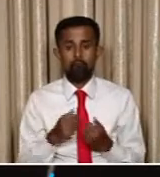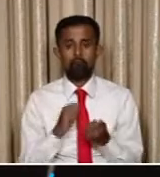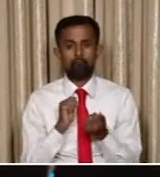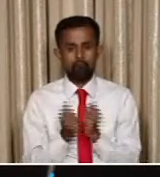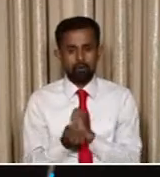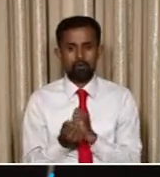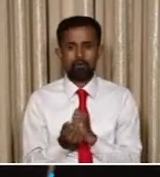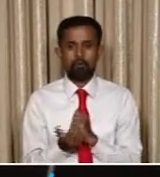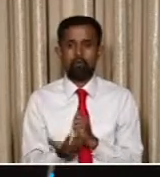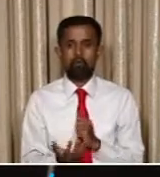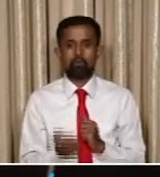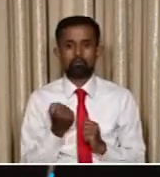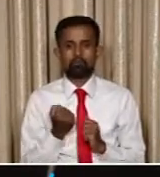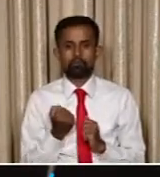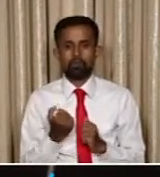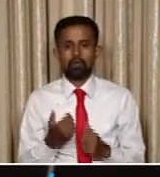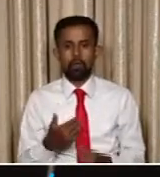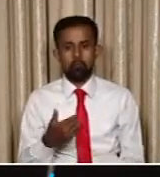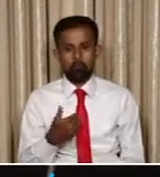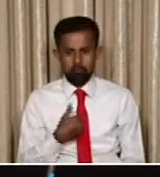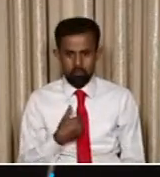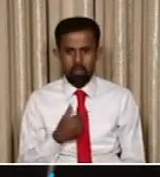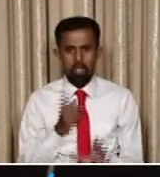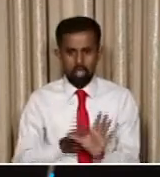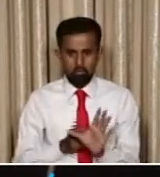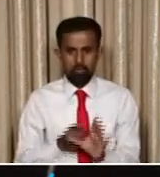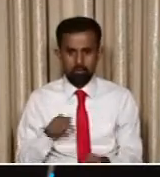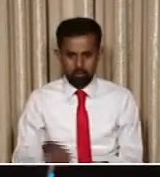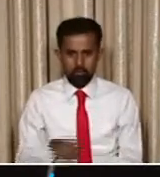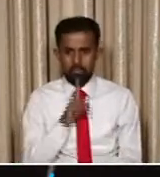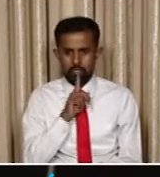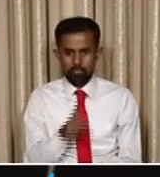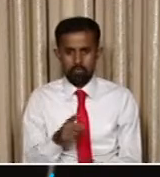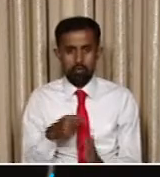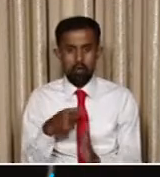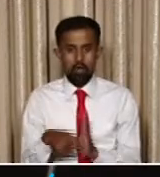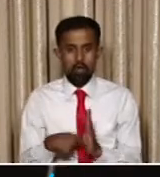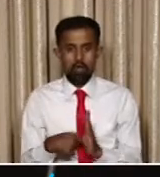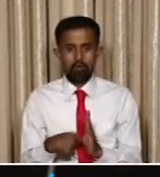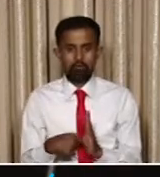ඕනේ මම හැමදාම මෙතන යෝජනා කරා රටක